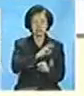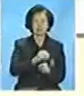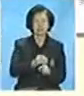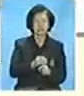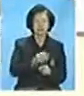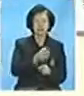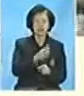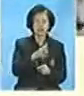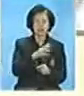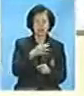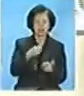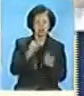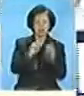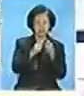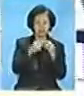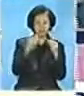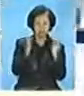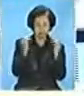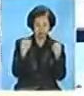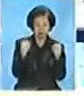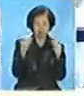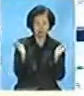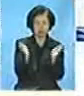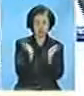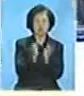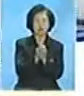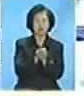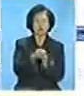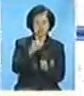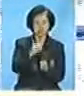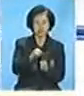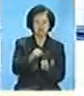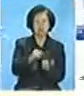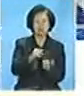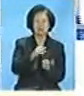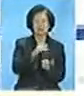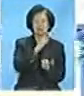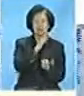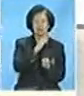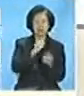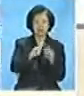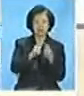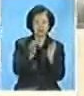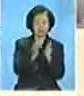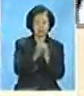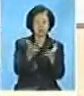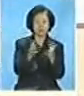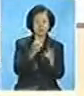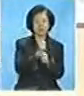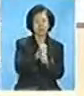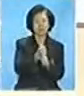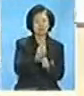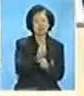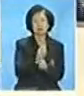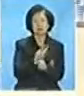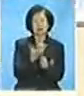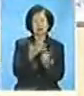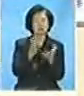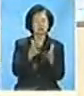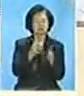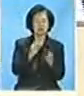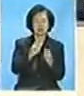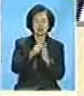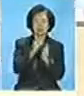ให้เพื่อนสมาชิกมีส่วนร่วมอันนี้สิ่งที่จำเป็นนะครับถ้าตราบใดถ้าเพื่อนสมาชิกไม่มีส่วนร่วมทำกันไม่กี่คนนะครับการพัฒนาหรือการทำง